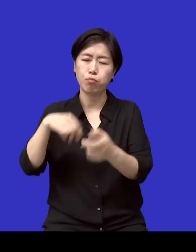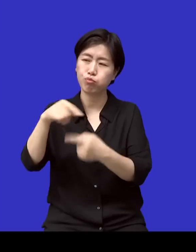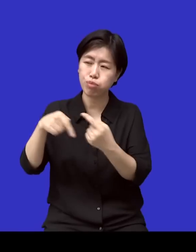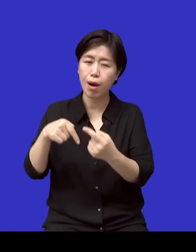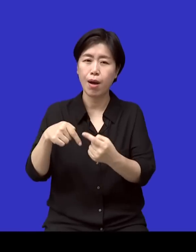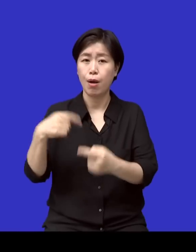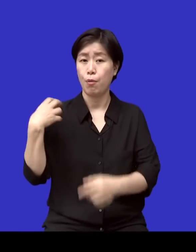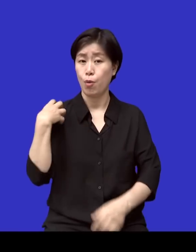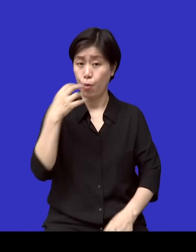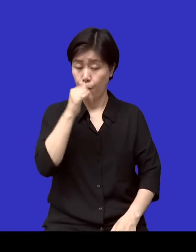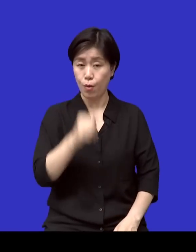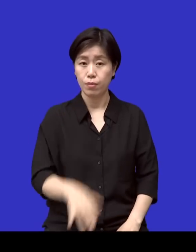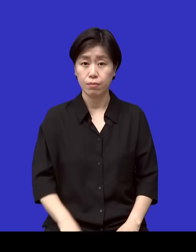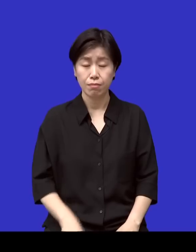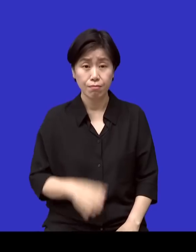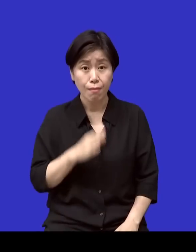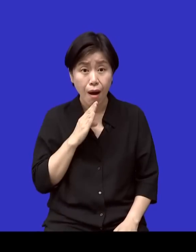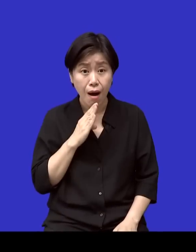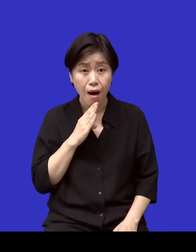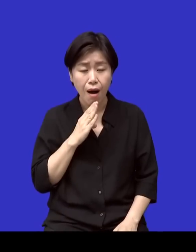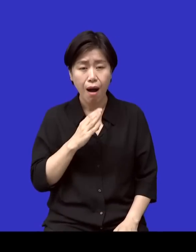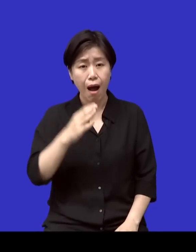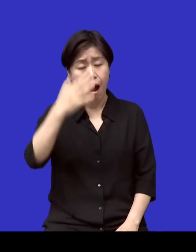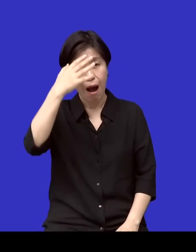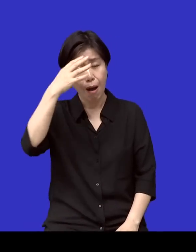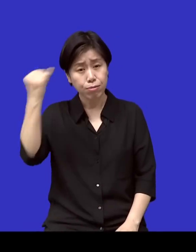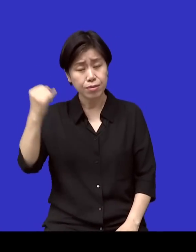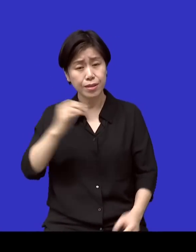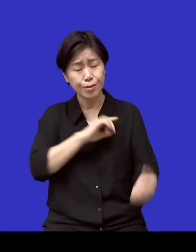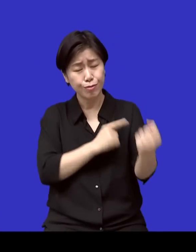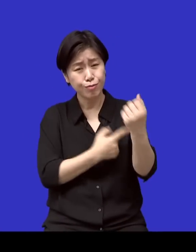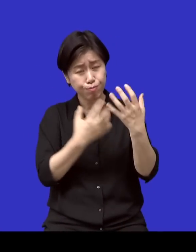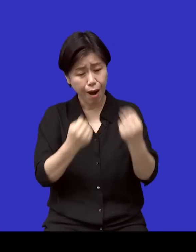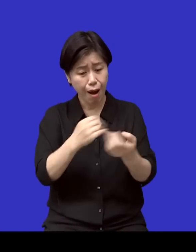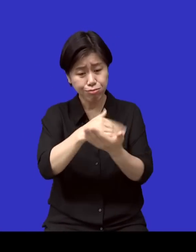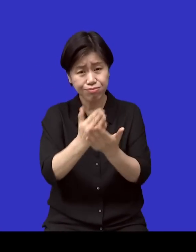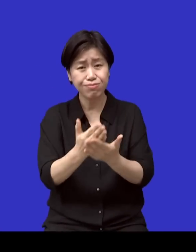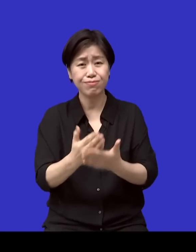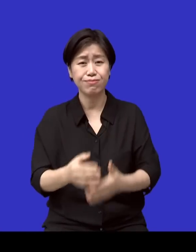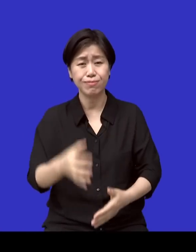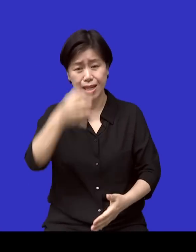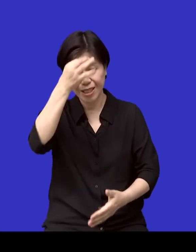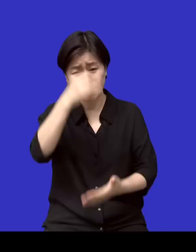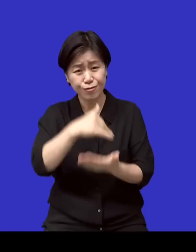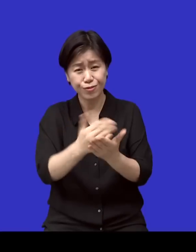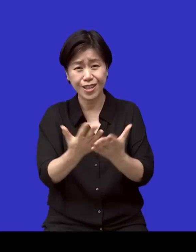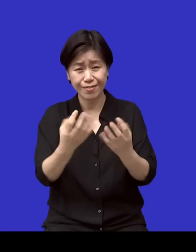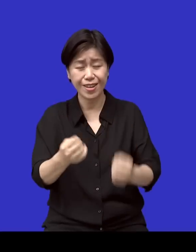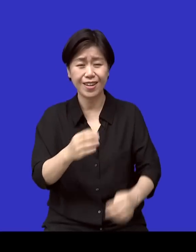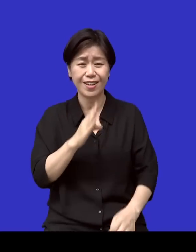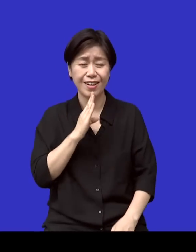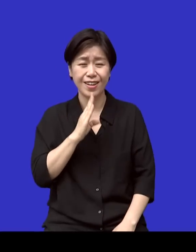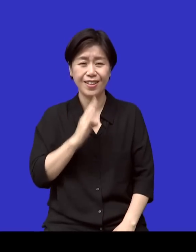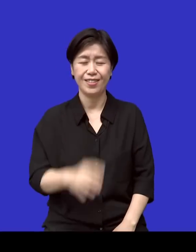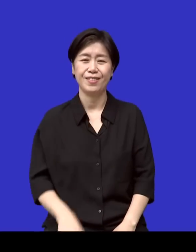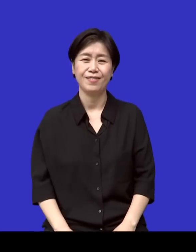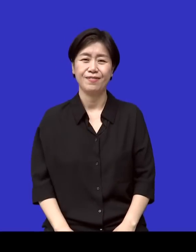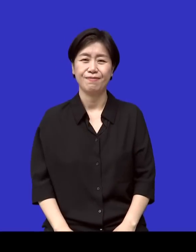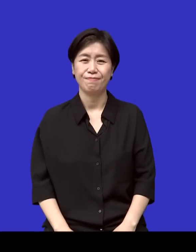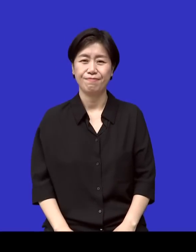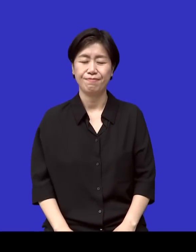한번 모시면 할머니 모셔야지. 너는 같이 나왔으면 좋아. 엄청 좋아하셨을 거예요. 네. 근데 김치찌개